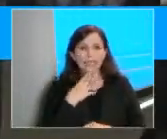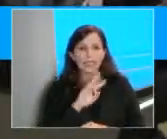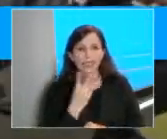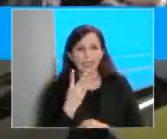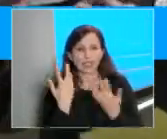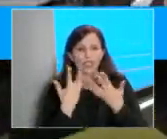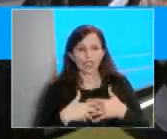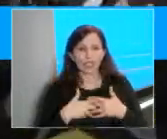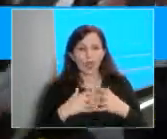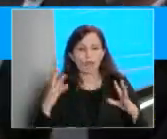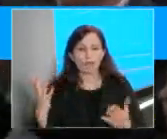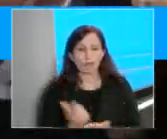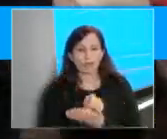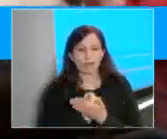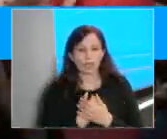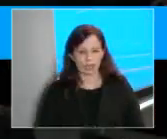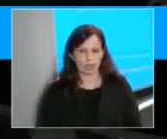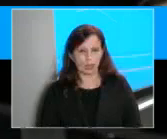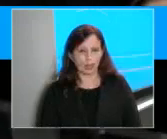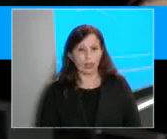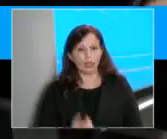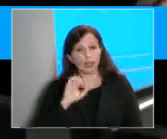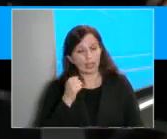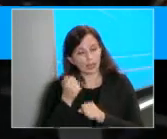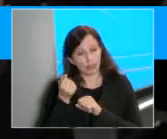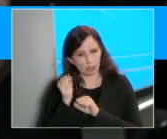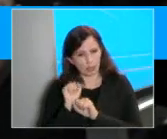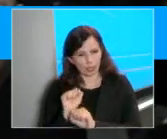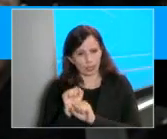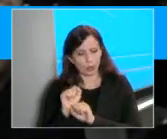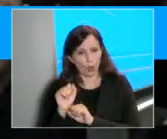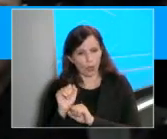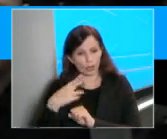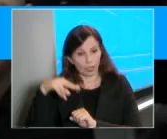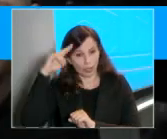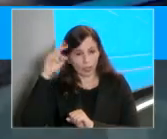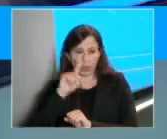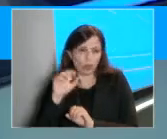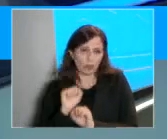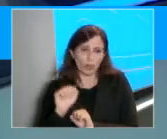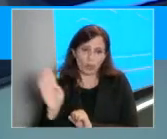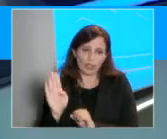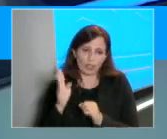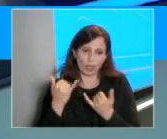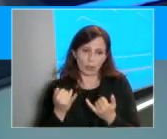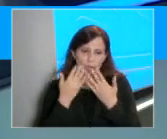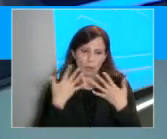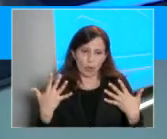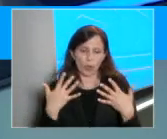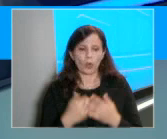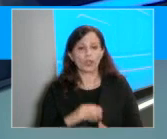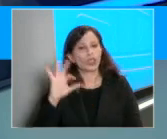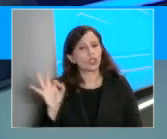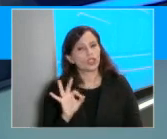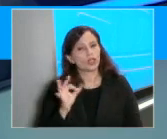שילוב מנצח. אבל שוב פעם, אם תחזק את הליכוד, לא בהכרח תחזק את נתניהו, והיום זה ברור יותר מתמיד. ש"ס חזקה, היא גם